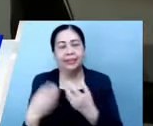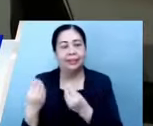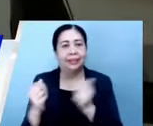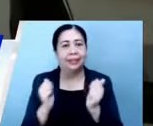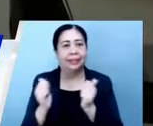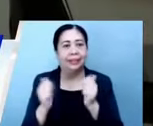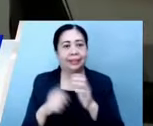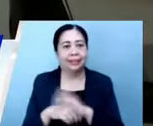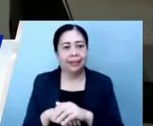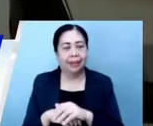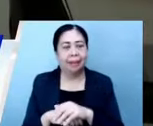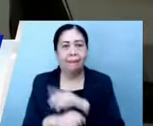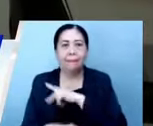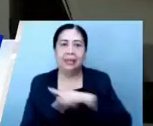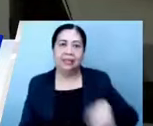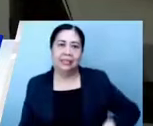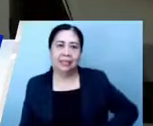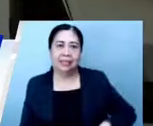Prinsesa ng City Jail.